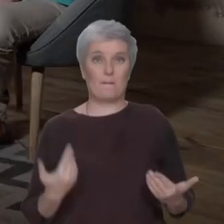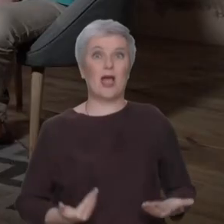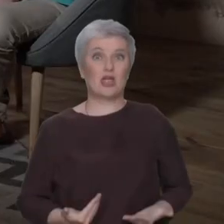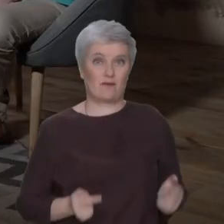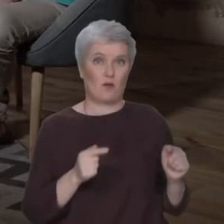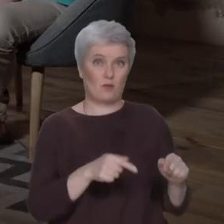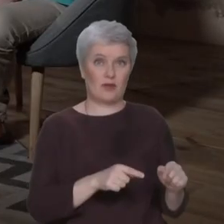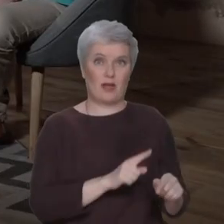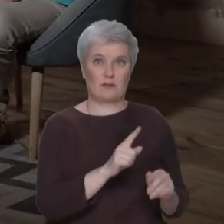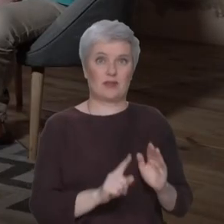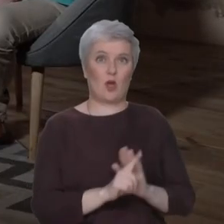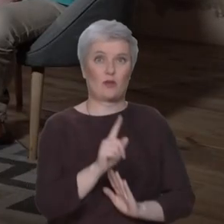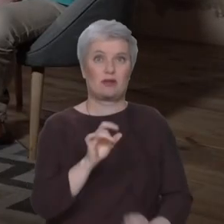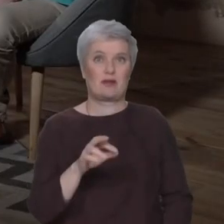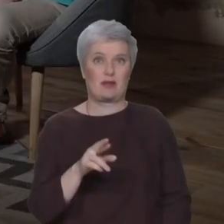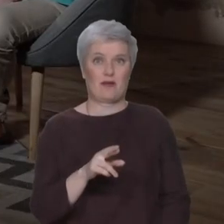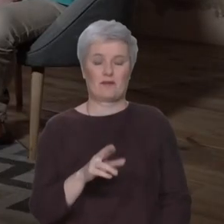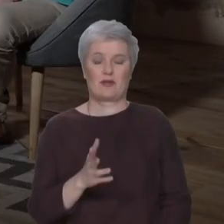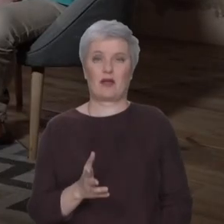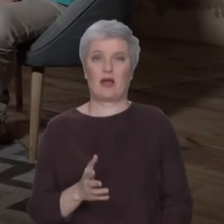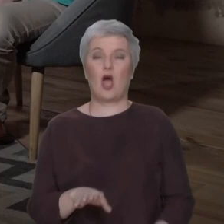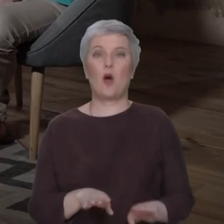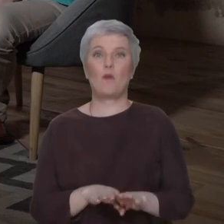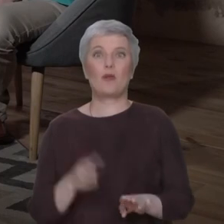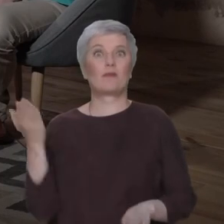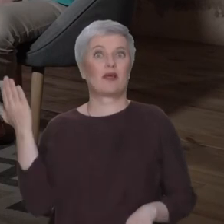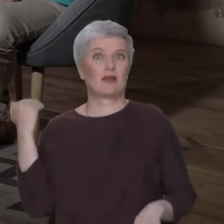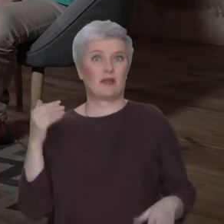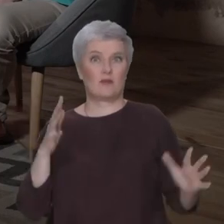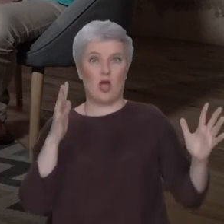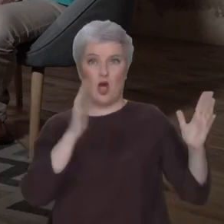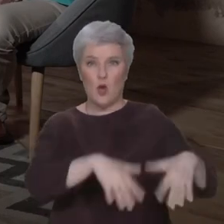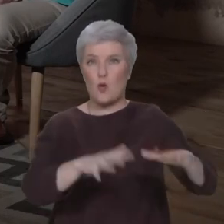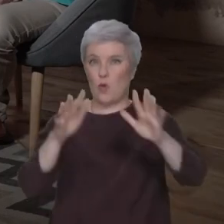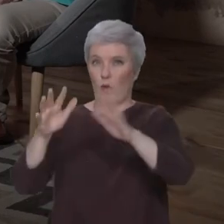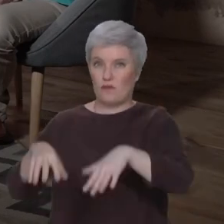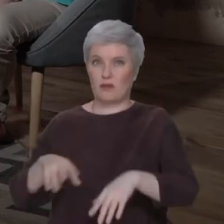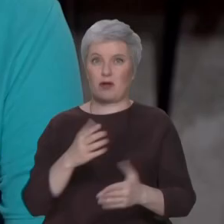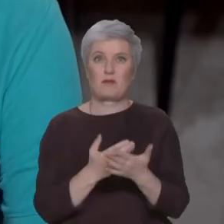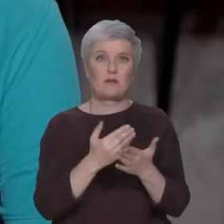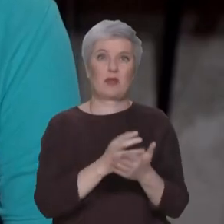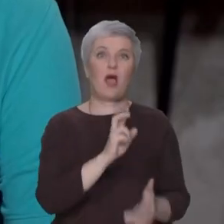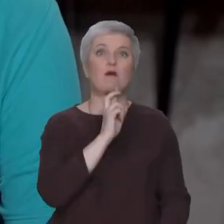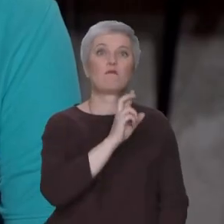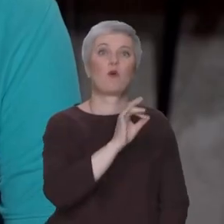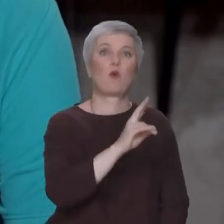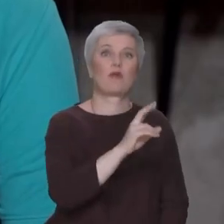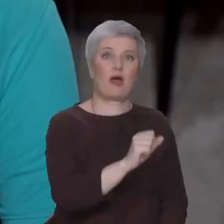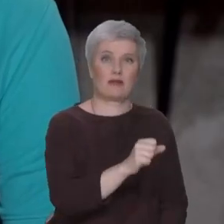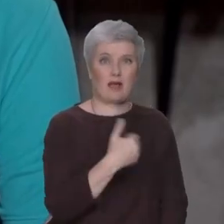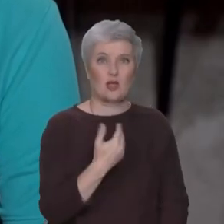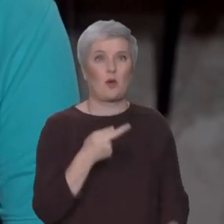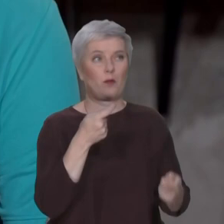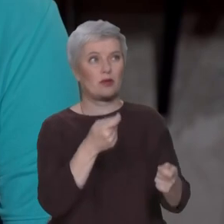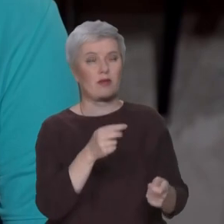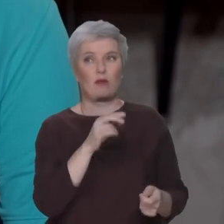травня. Порівняно з тими руйнуваннями, які ми бачимо, в Бородянці, наприклад. Якщо ви проїдете Бородянкою,